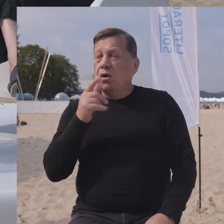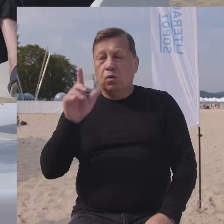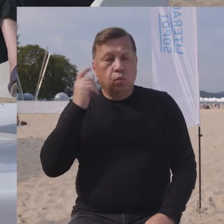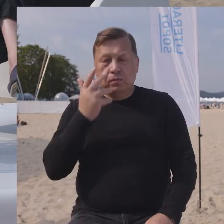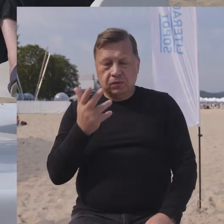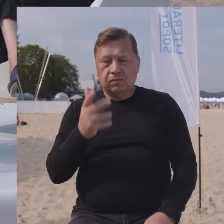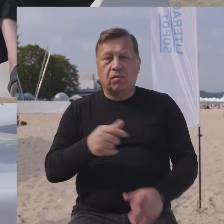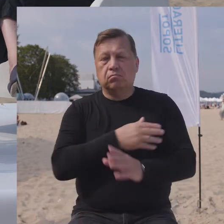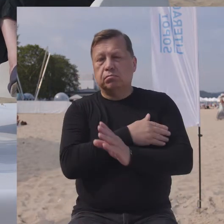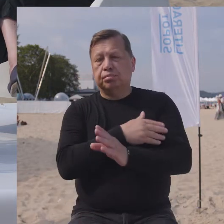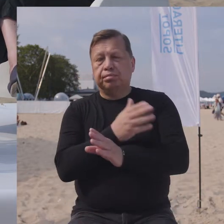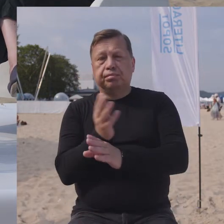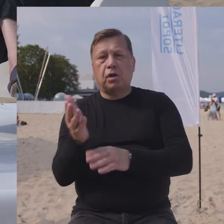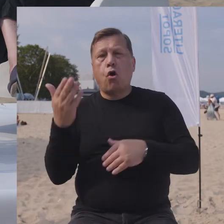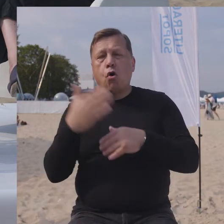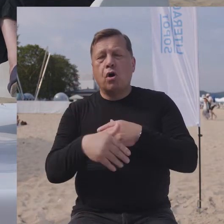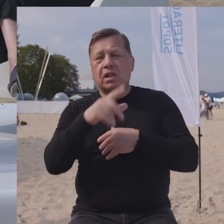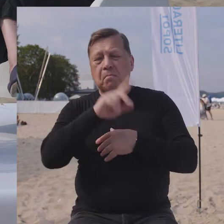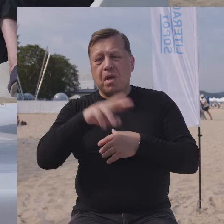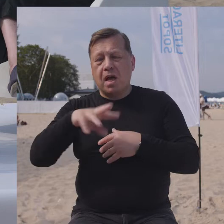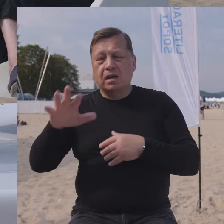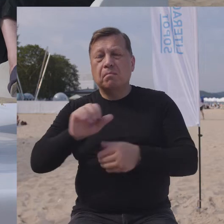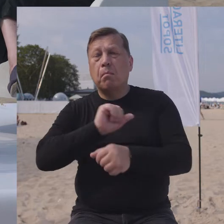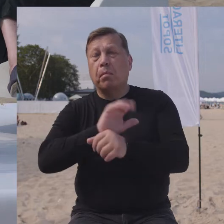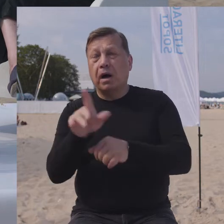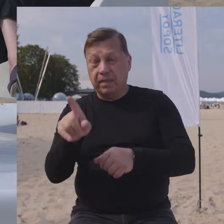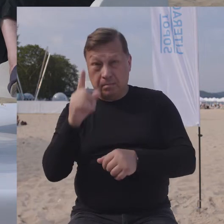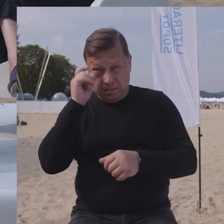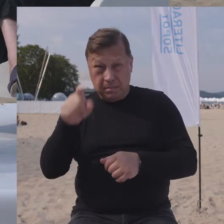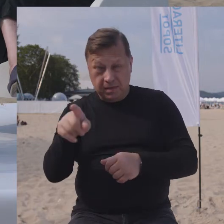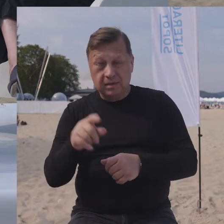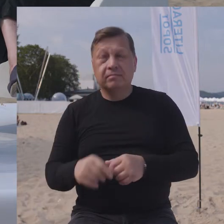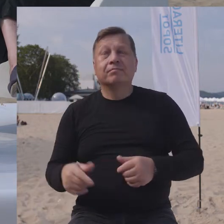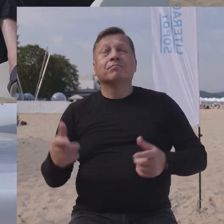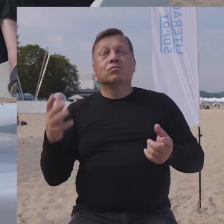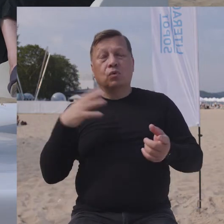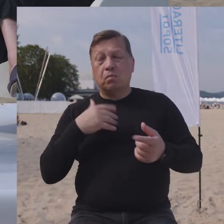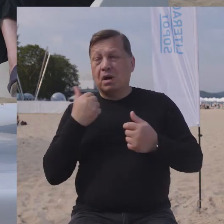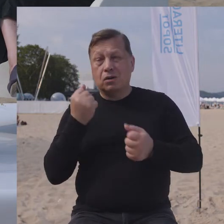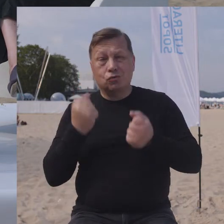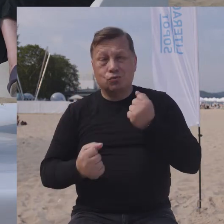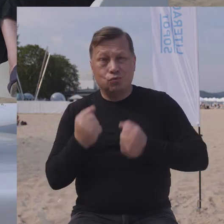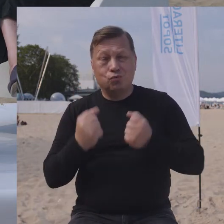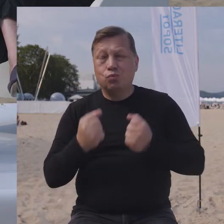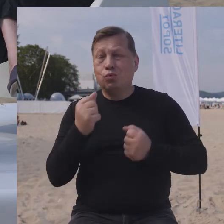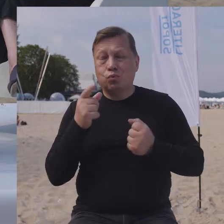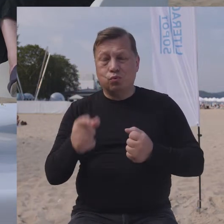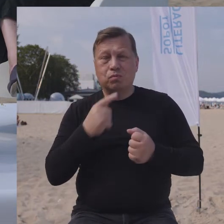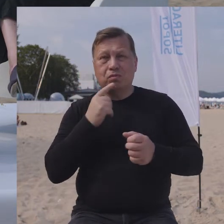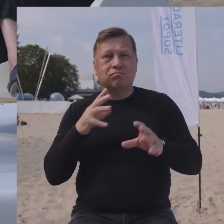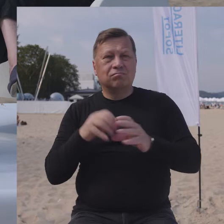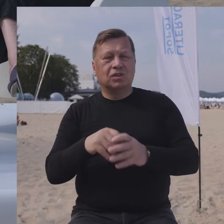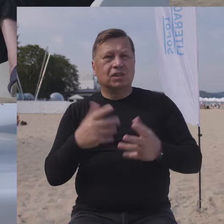miesiące pandemii, pamiętacie, było coś takiego, to było bardzo trudne, żeby w ogóle wejść na dłużej w jakiś świat. I